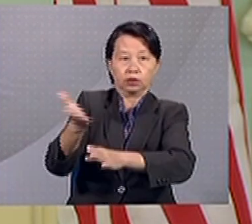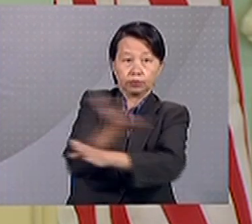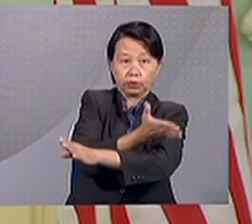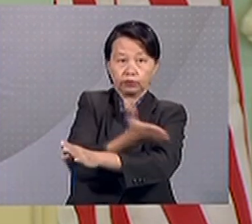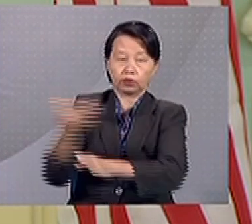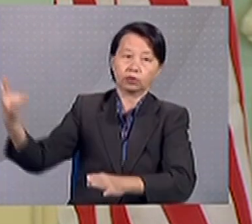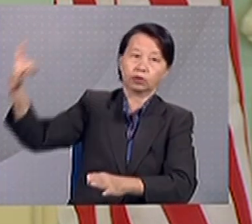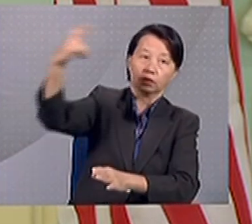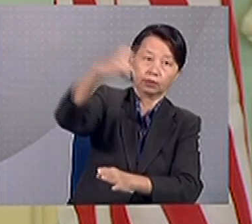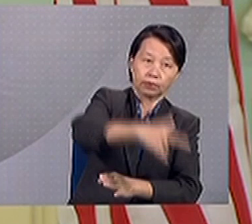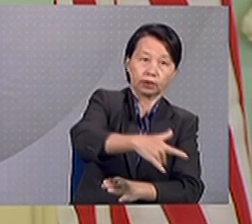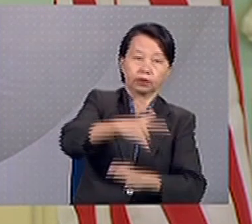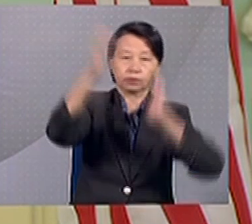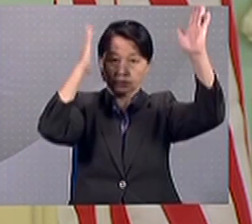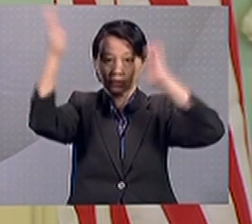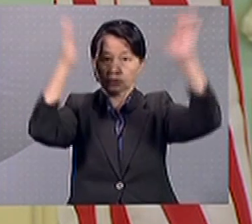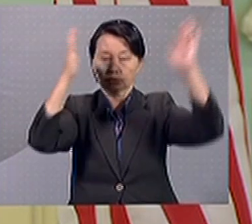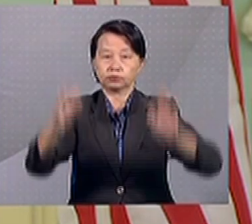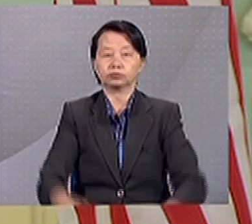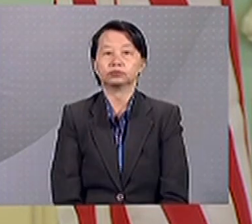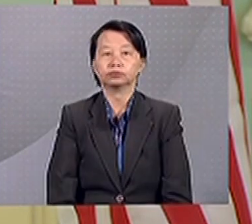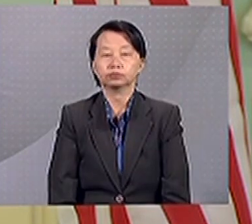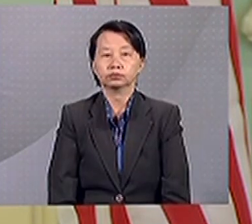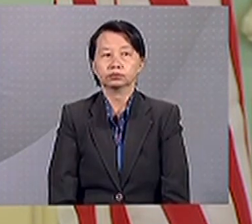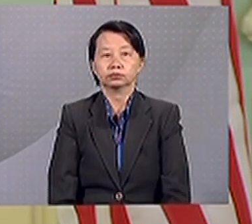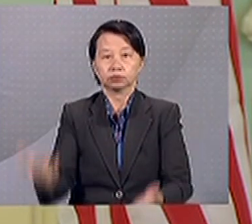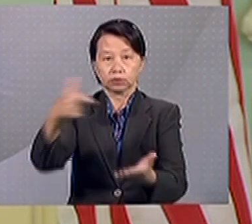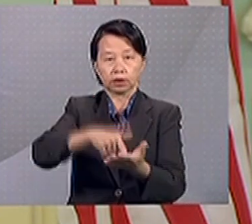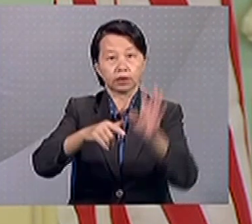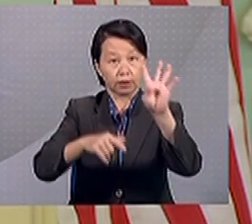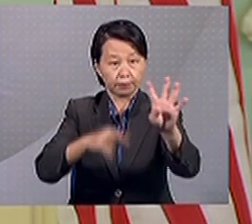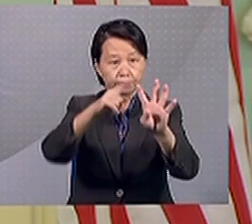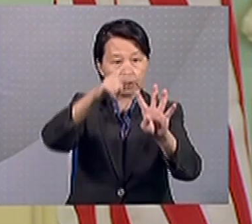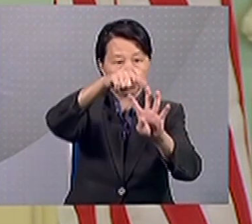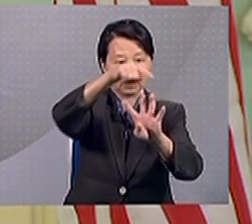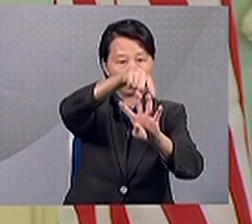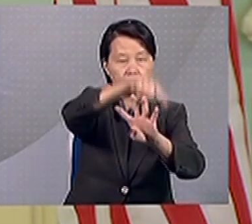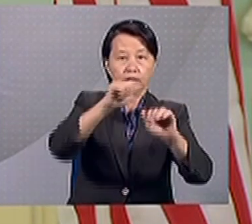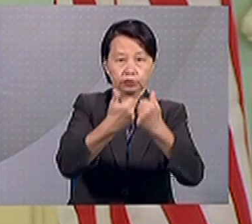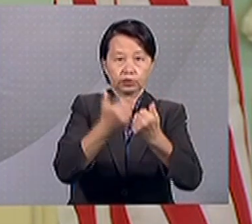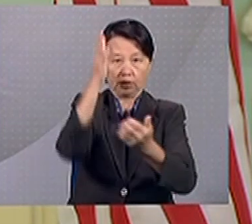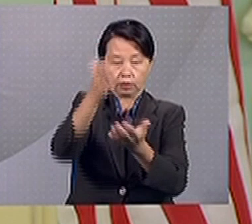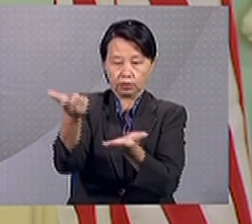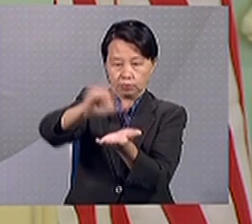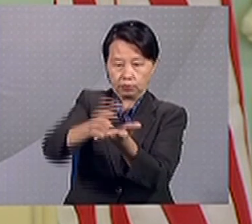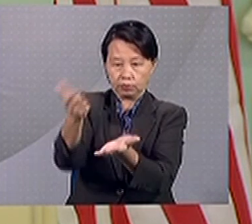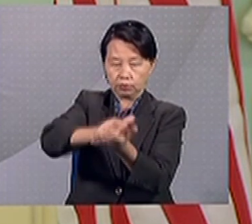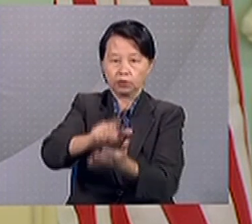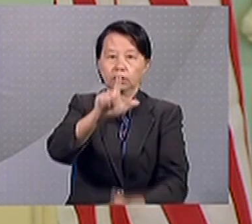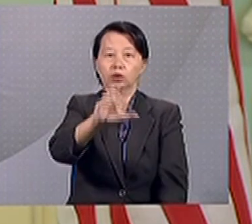mereka berlepas pulang ke tanah air. 4 lagi agensi yang akan memuat naik